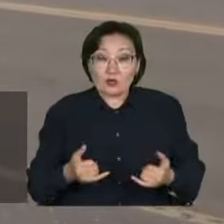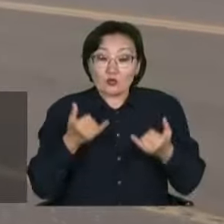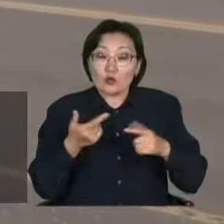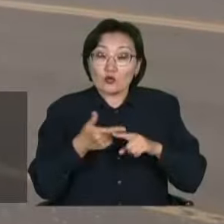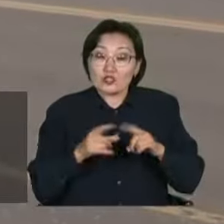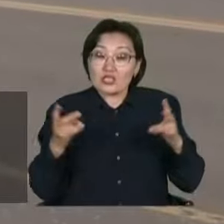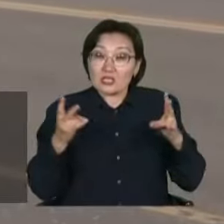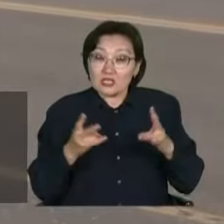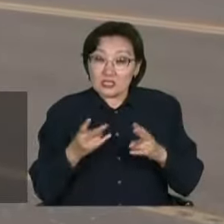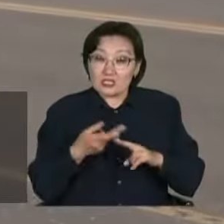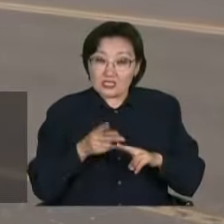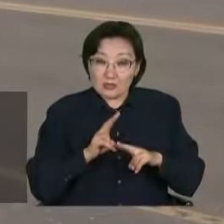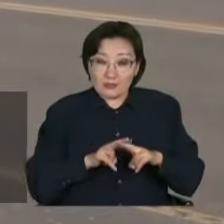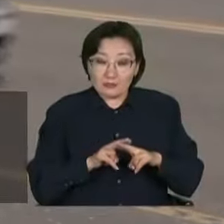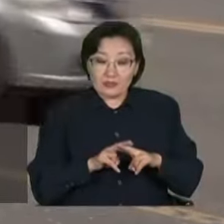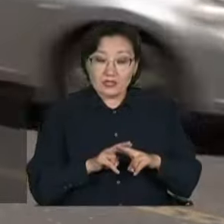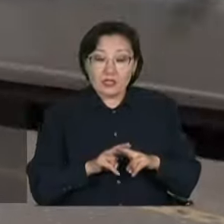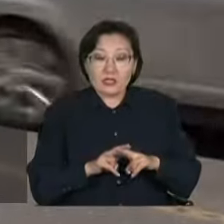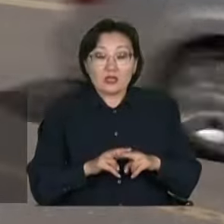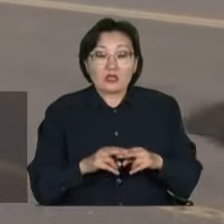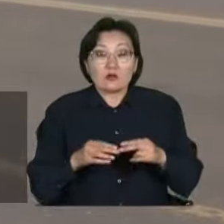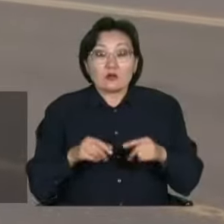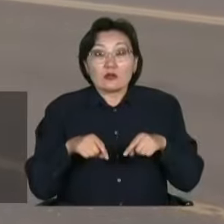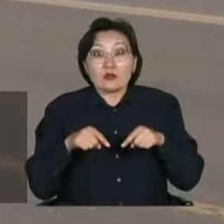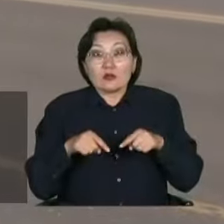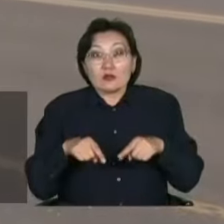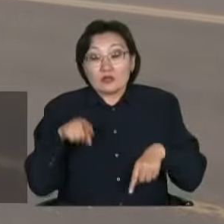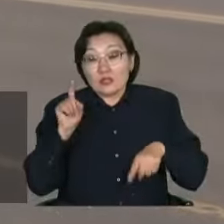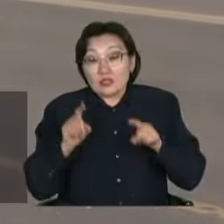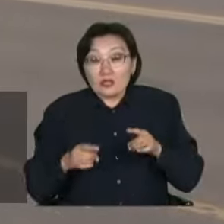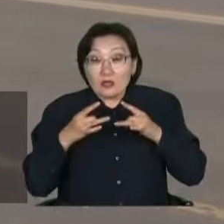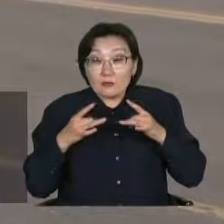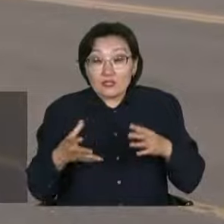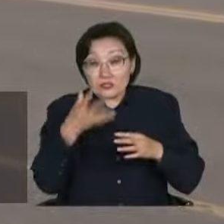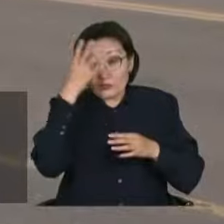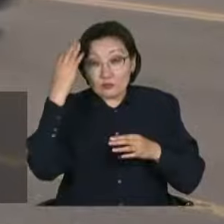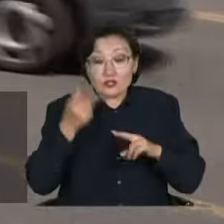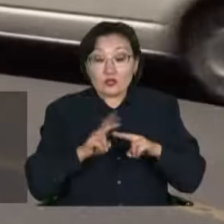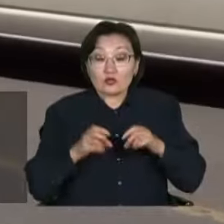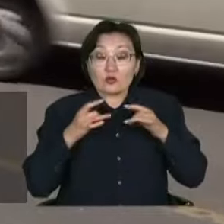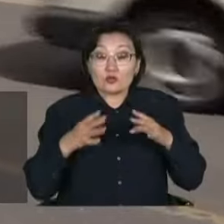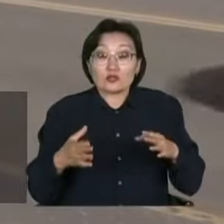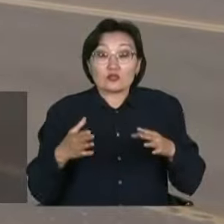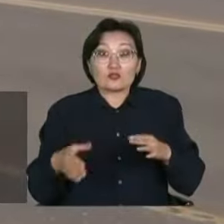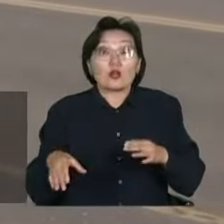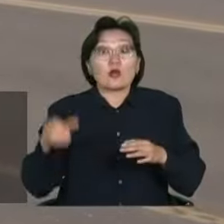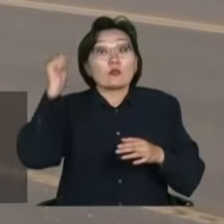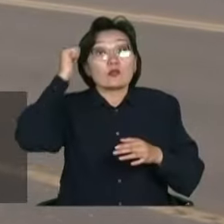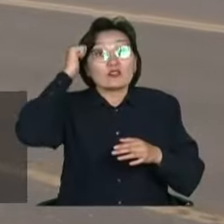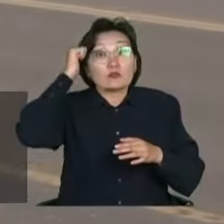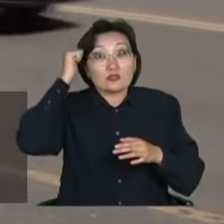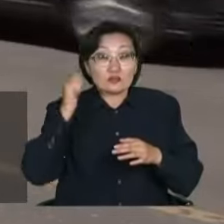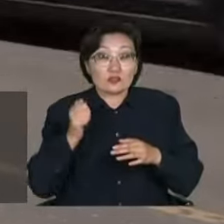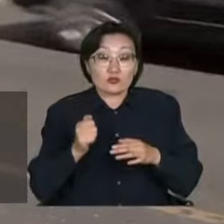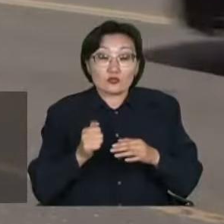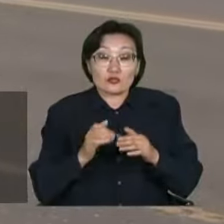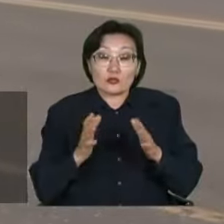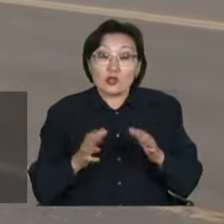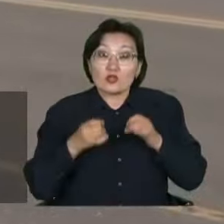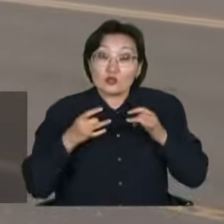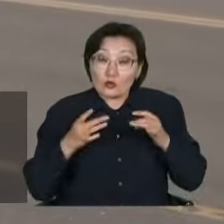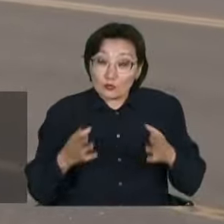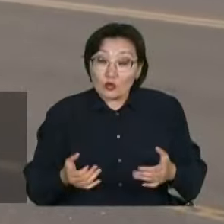қажет, себебі кейбір мерекелерді ұмытып кетіп жатамыз. Сол мерекелерді еске салып тұру үшін және де тойлау